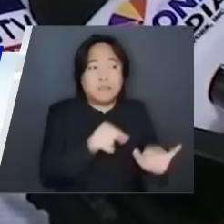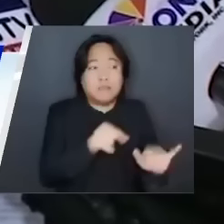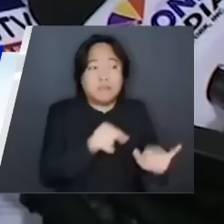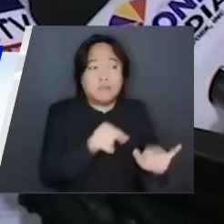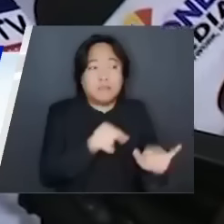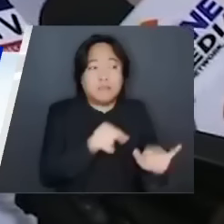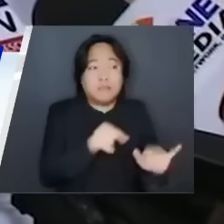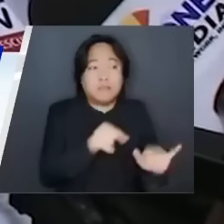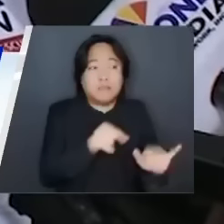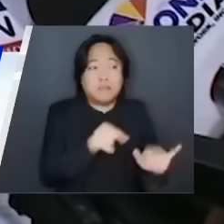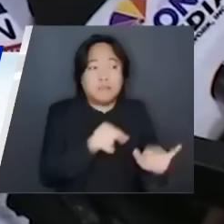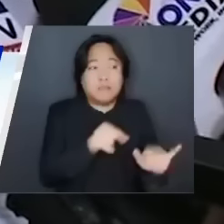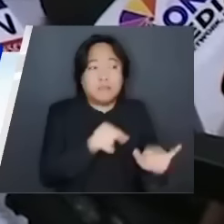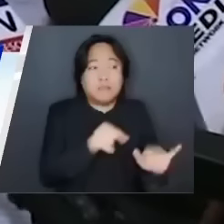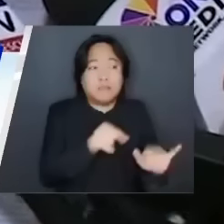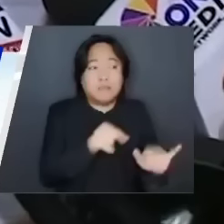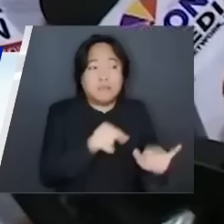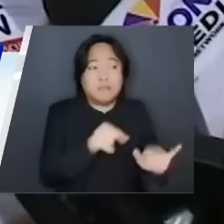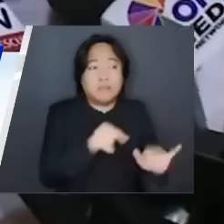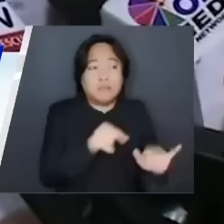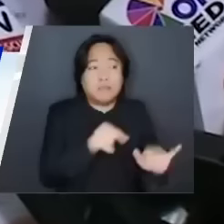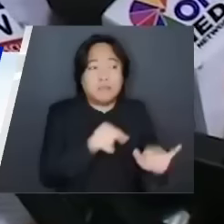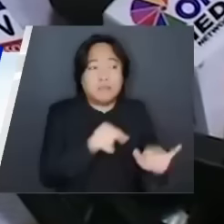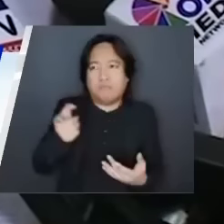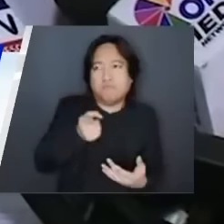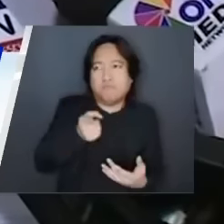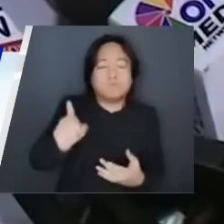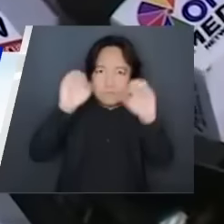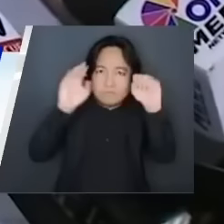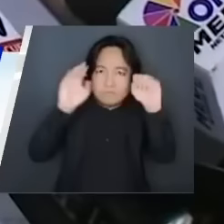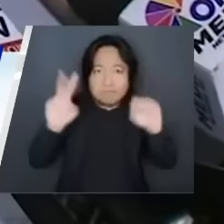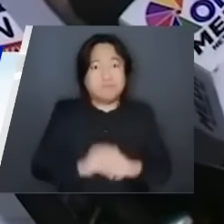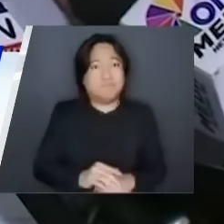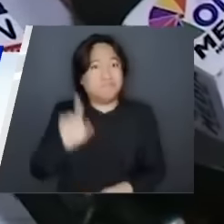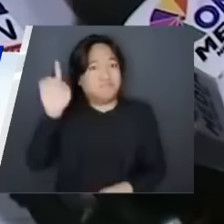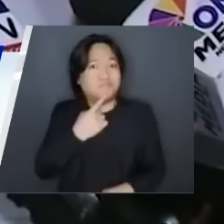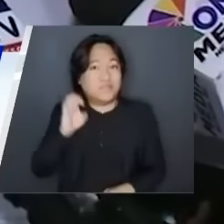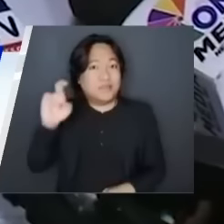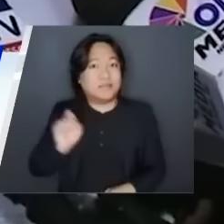the Office of the Vice President and also of the